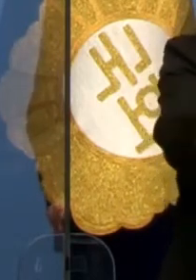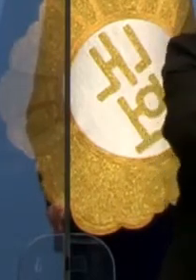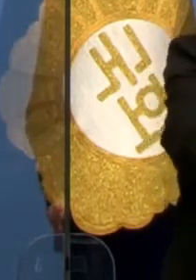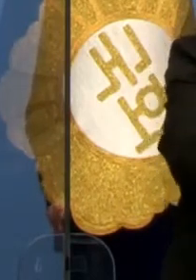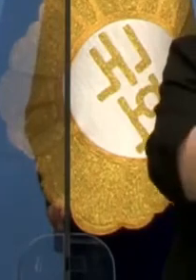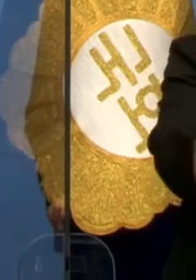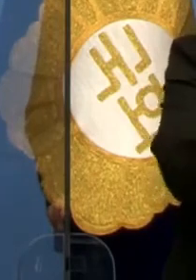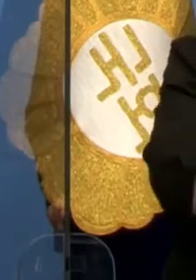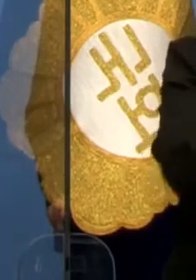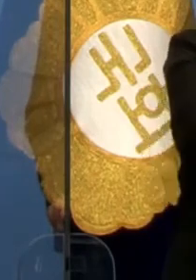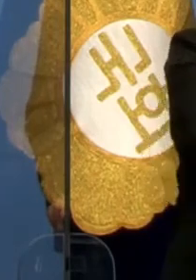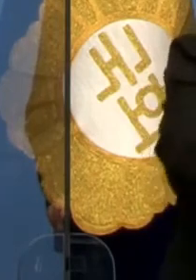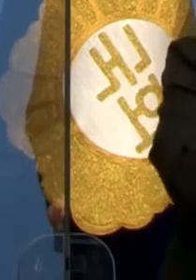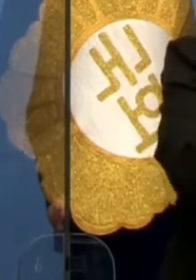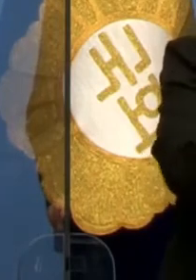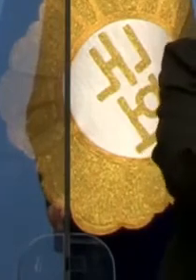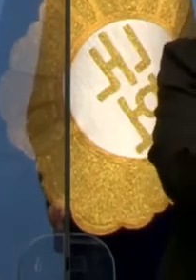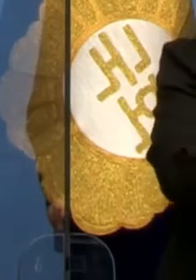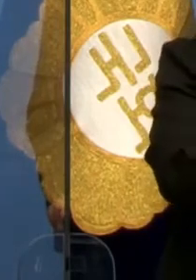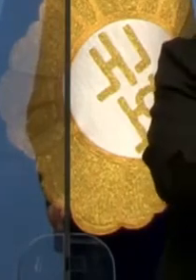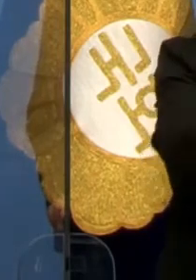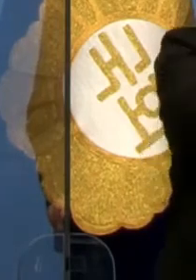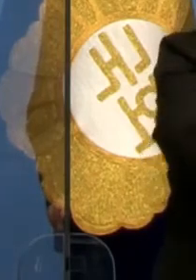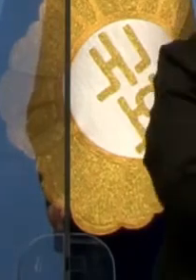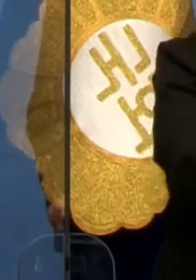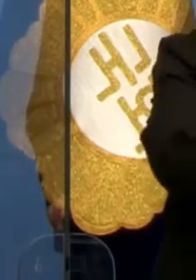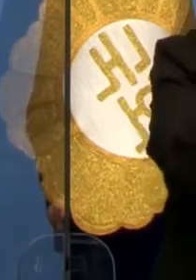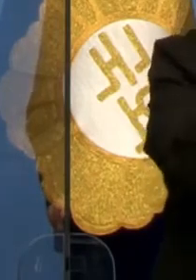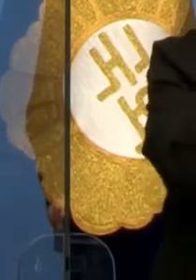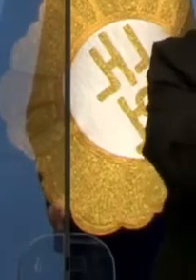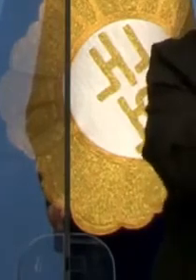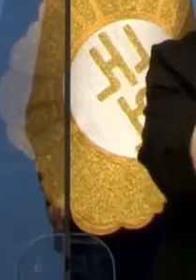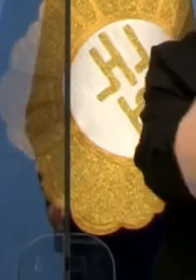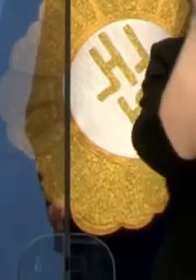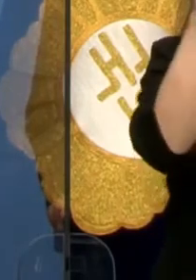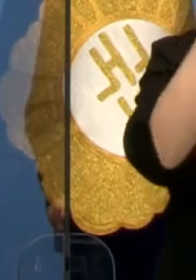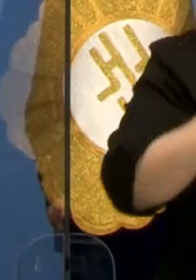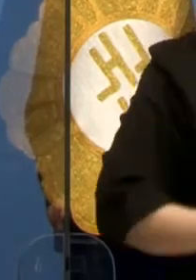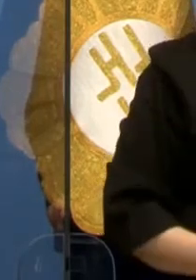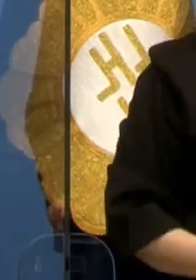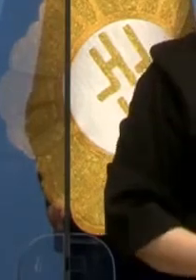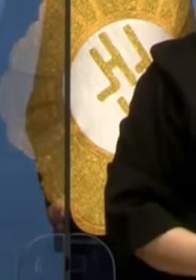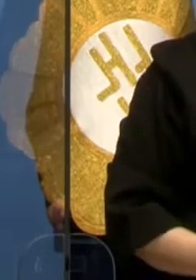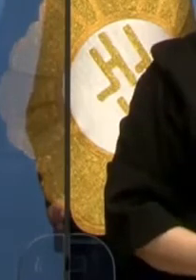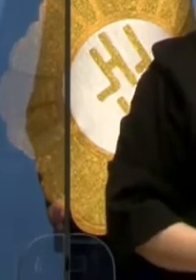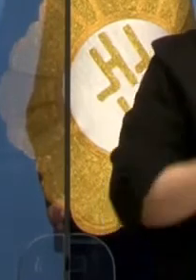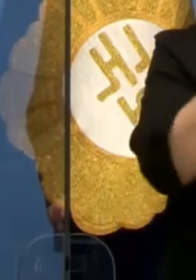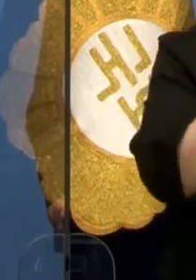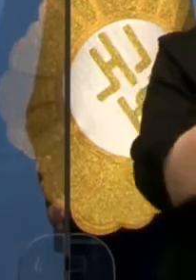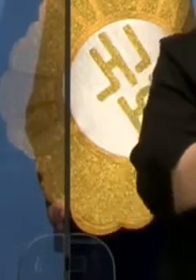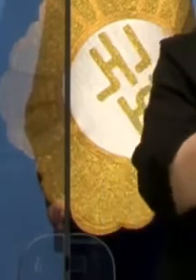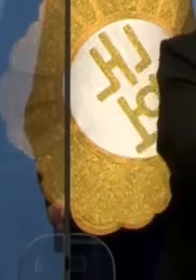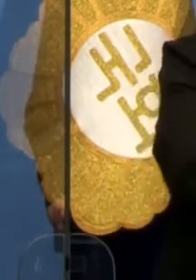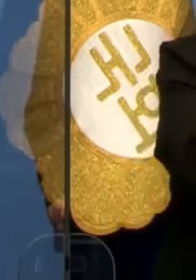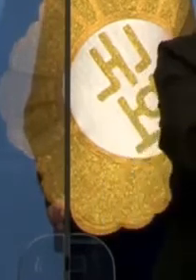국민의힘 이준석 대표는 사안의 본질을 이해하지 못하는 발언을 했습니다. 한 언론